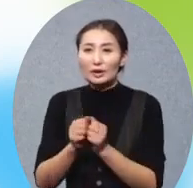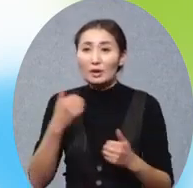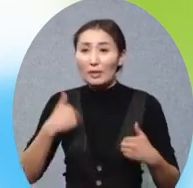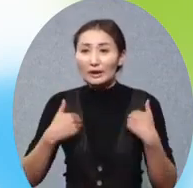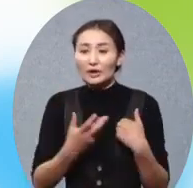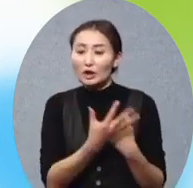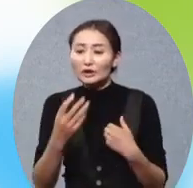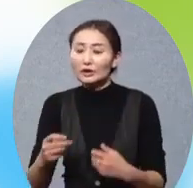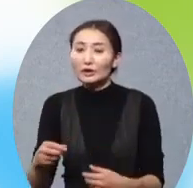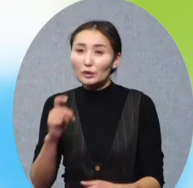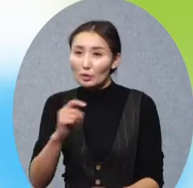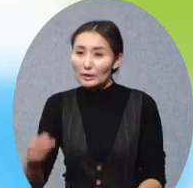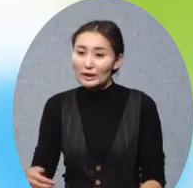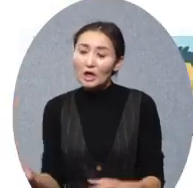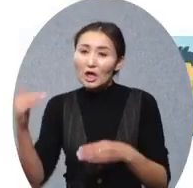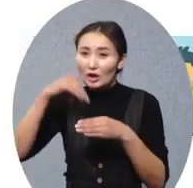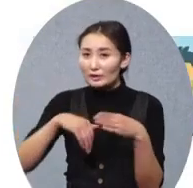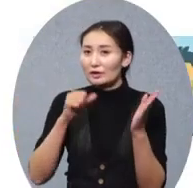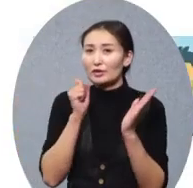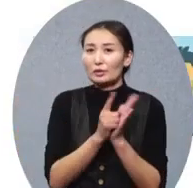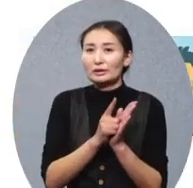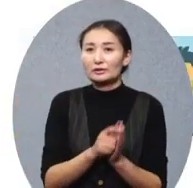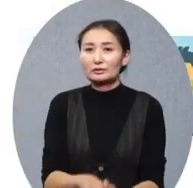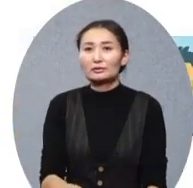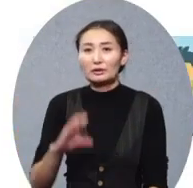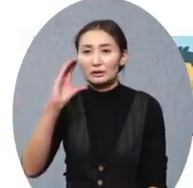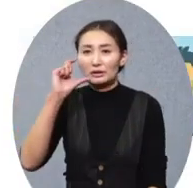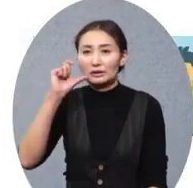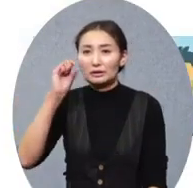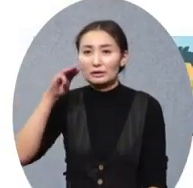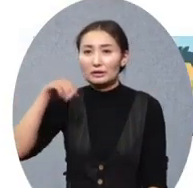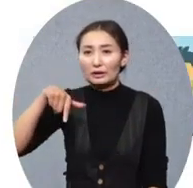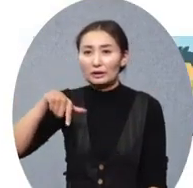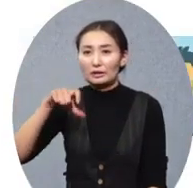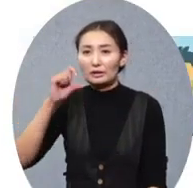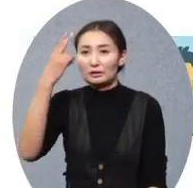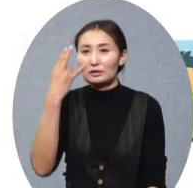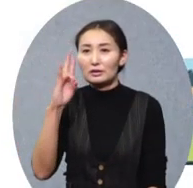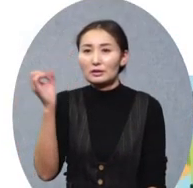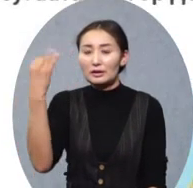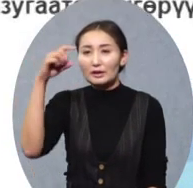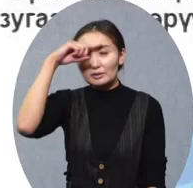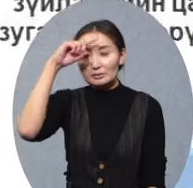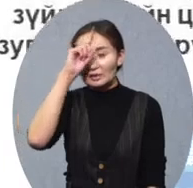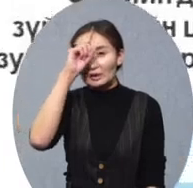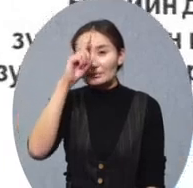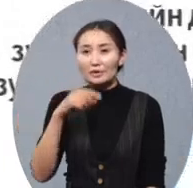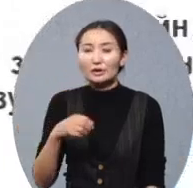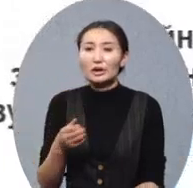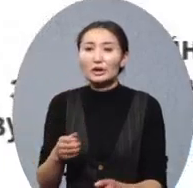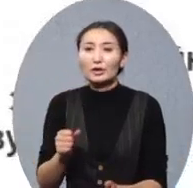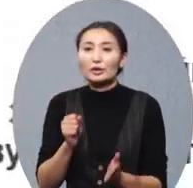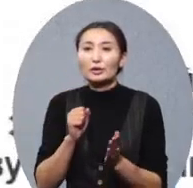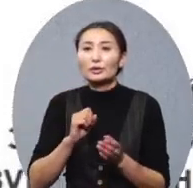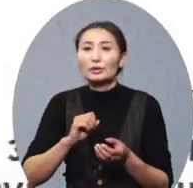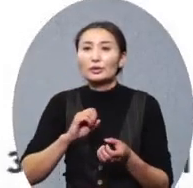одоо багш зэрэг олон хүмүүсийн оролцоо чухал. За, ингээд сэтгцэн эрүүл мэндэ дэмжихийн тулд бид нар яах вэ? За, нэгдүгээрт нь